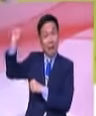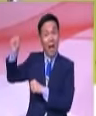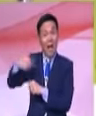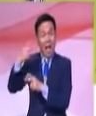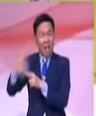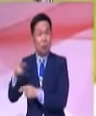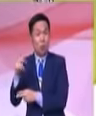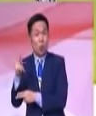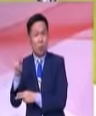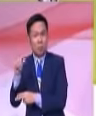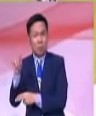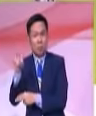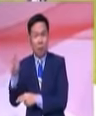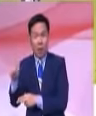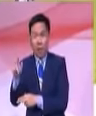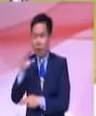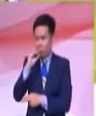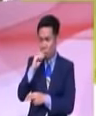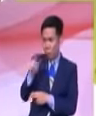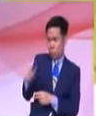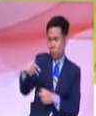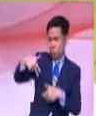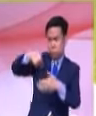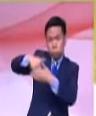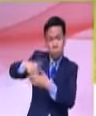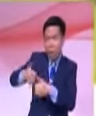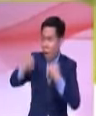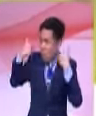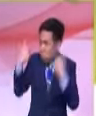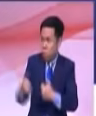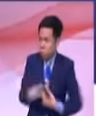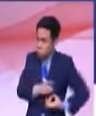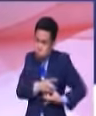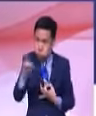turut akui terpukau dengan semangat juang Amri sepanjang perlawanan tersebut.